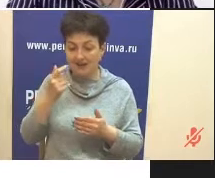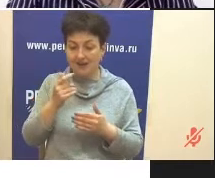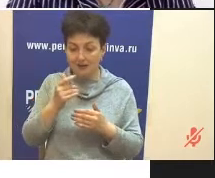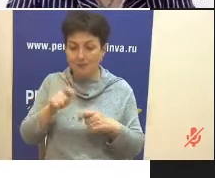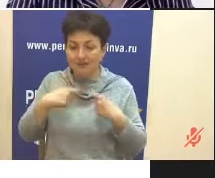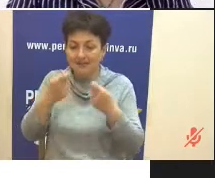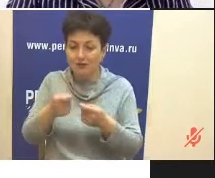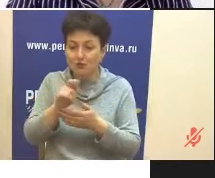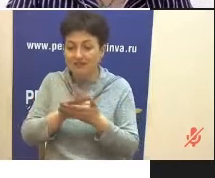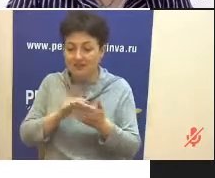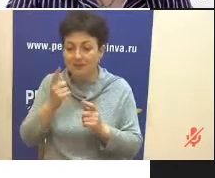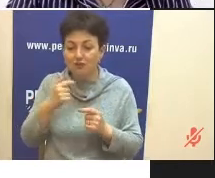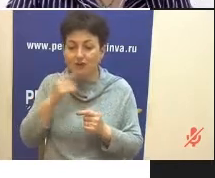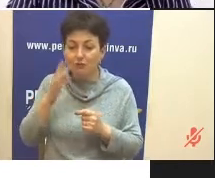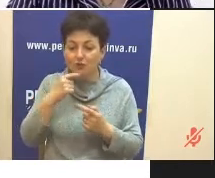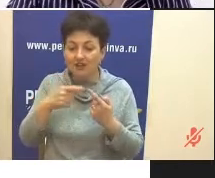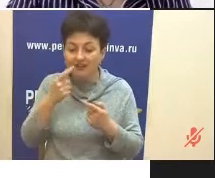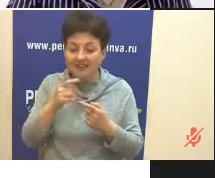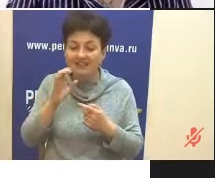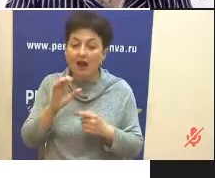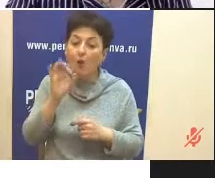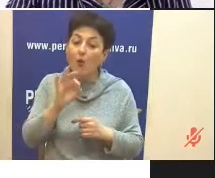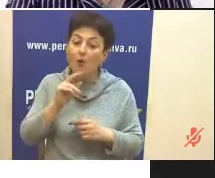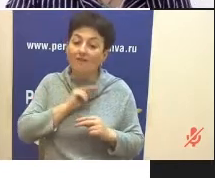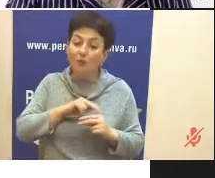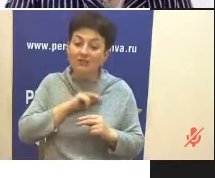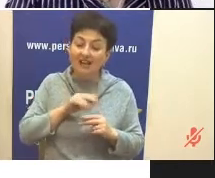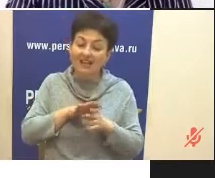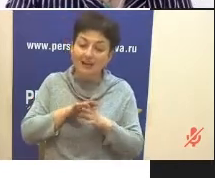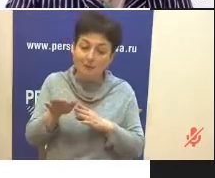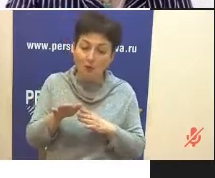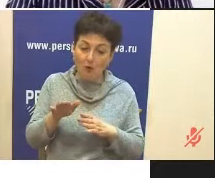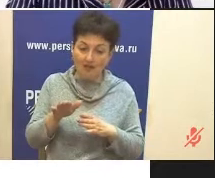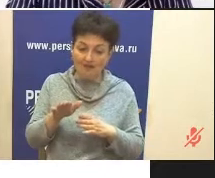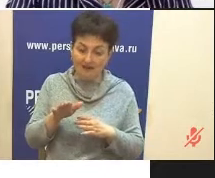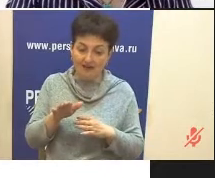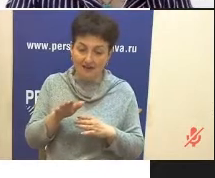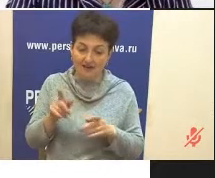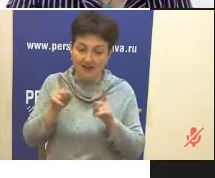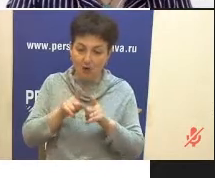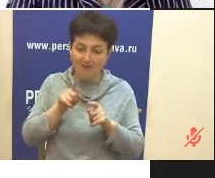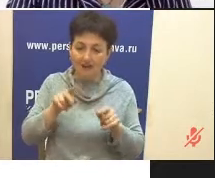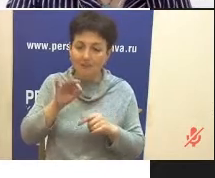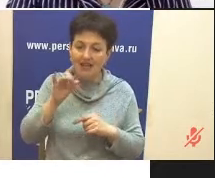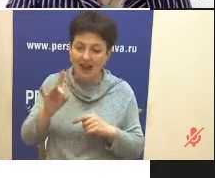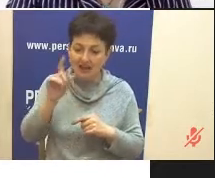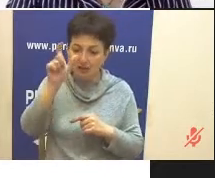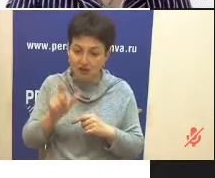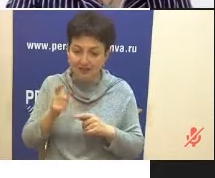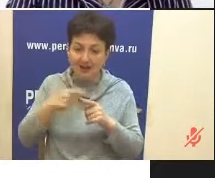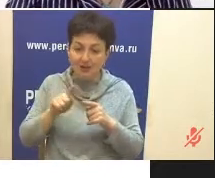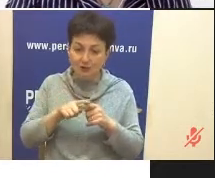приношу извинения, потому что я буду говорить все-таки о функционале полного такого пиар-человека, который